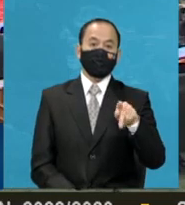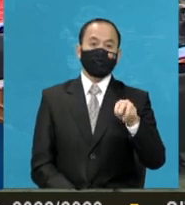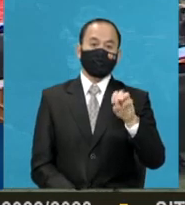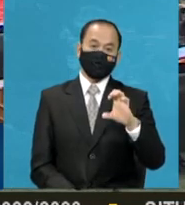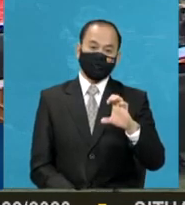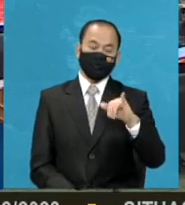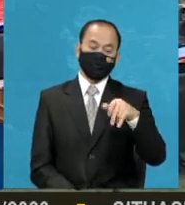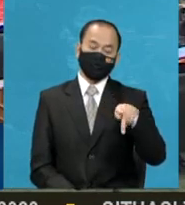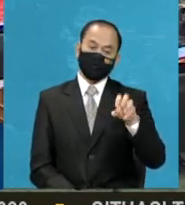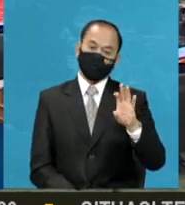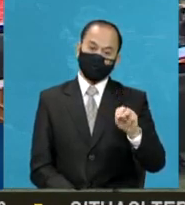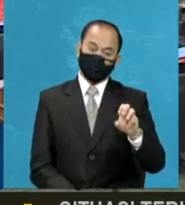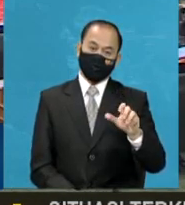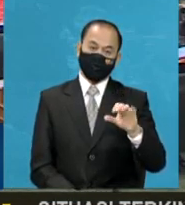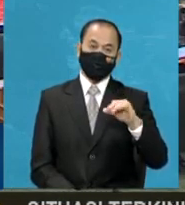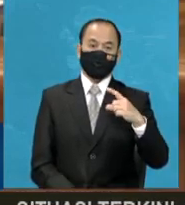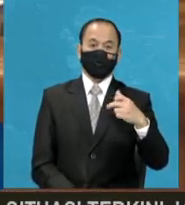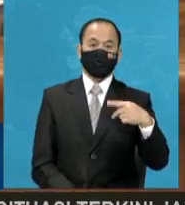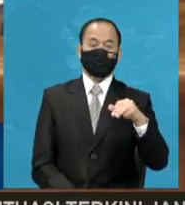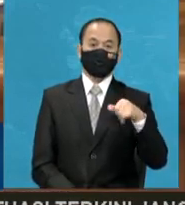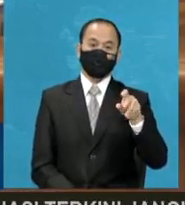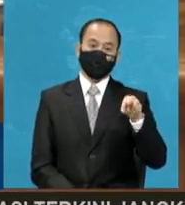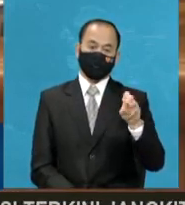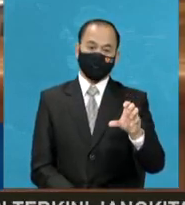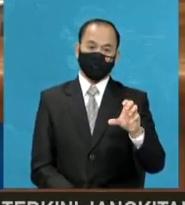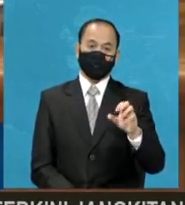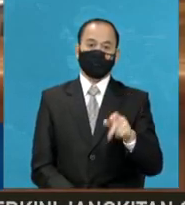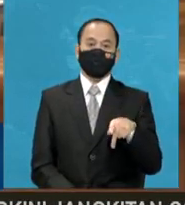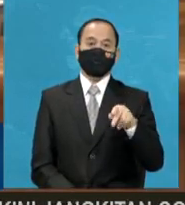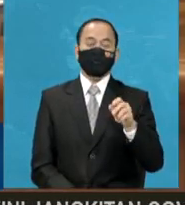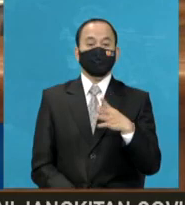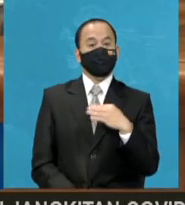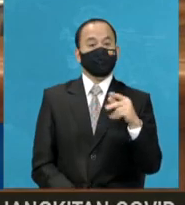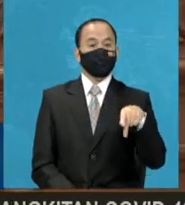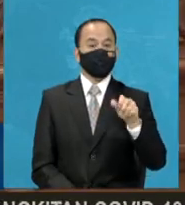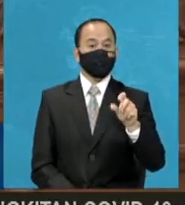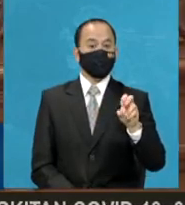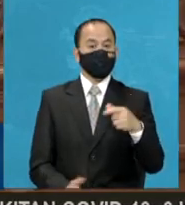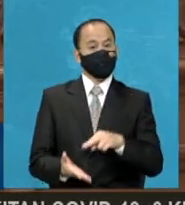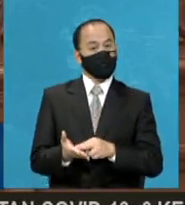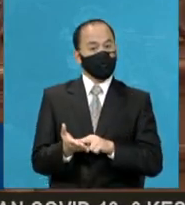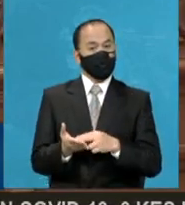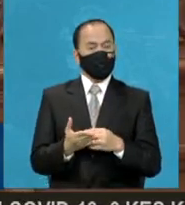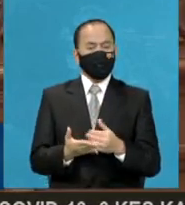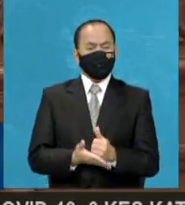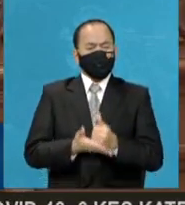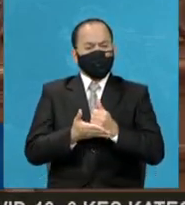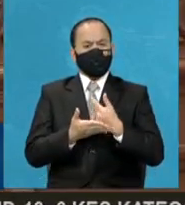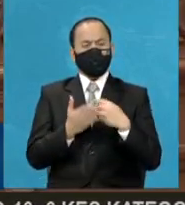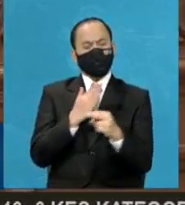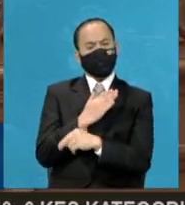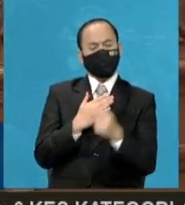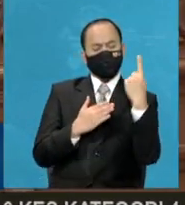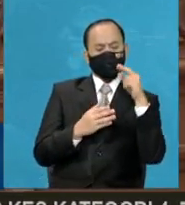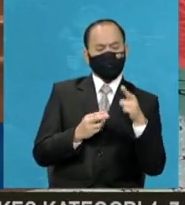Medical Center ini girls jpmc dan Pusat perubatan Tenaga di kemudahan-kemudahan kerajaan telah banyak membantu negara dalam